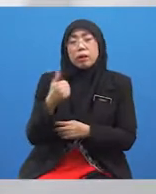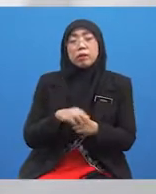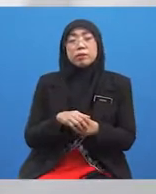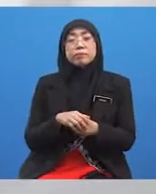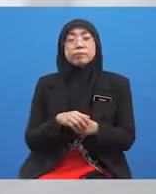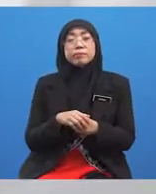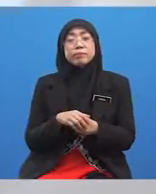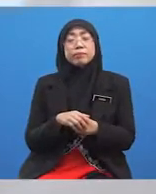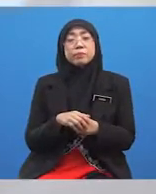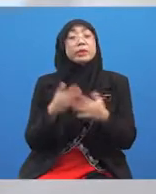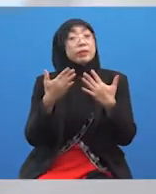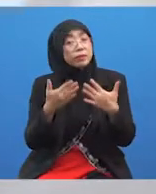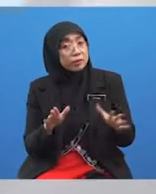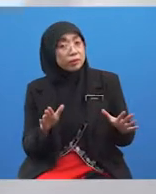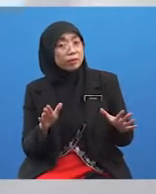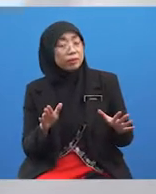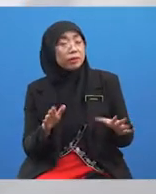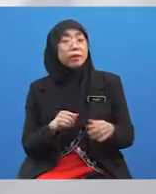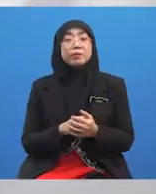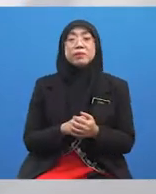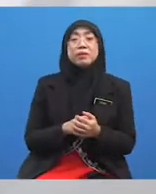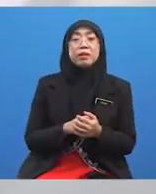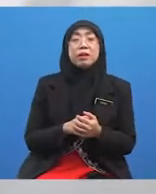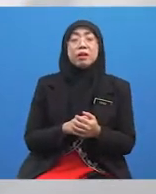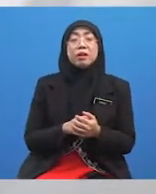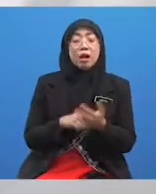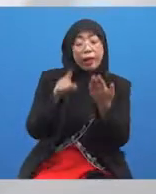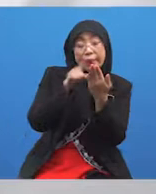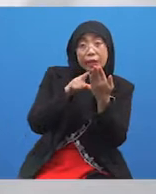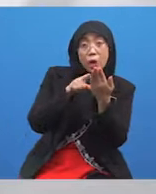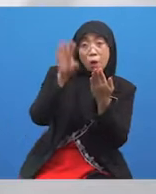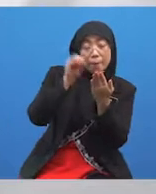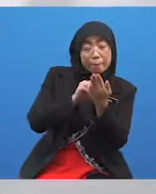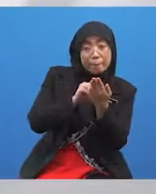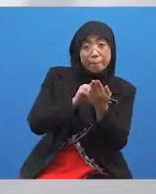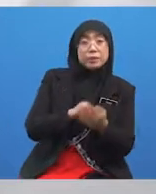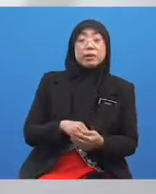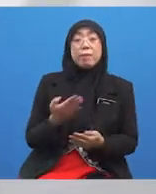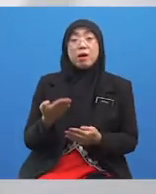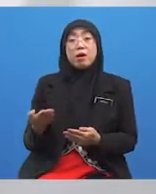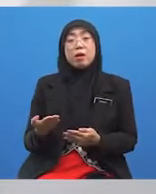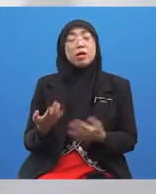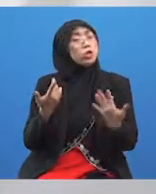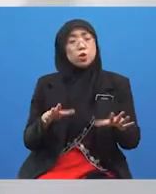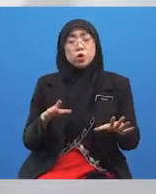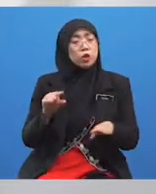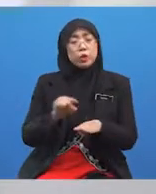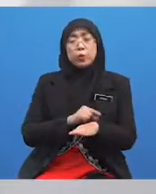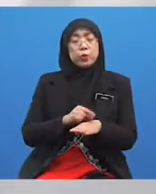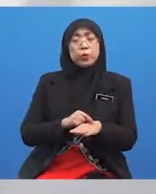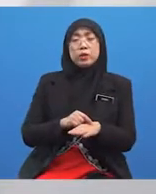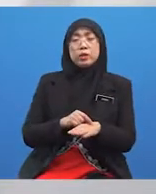Yang ketujuh, memesan produk. Buat pesanan. Dan yang ke-8, menilai prestasi